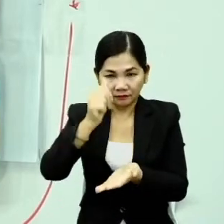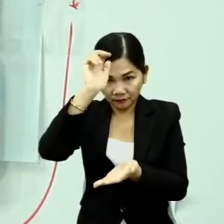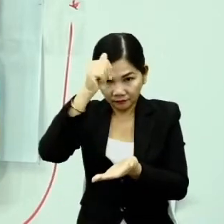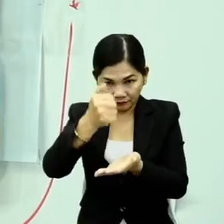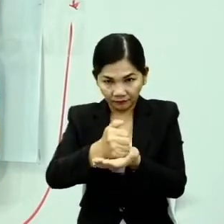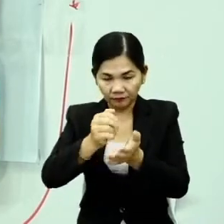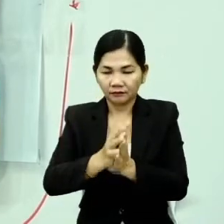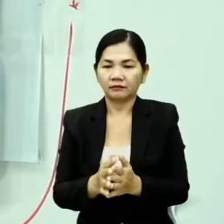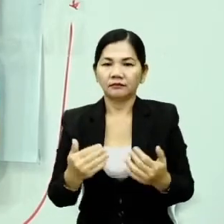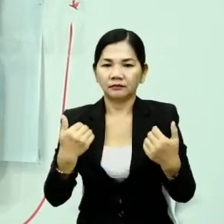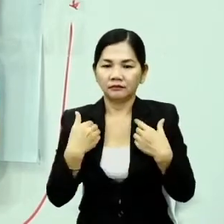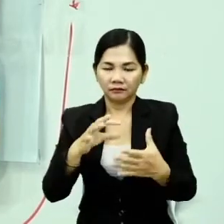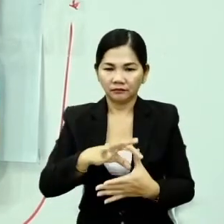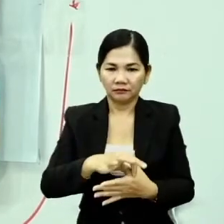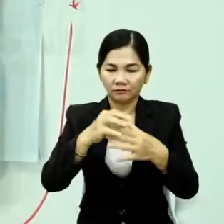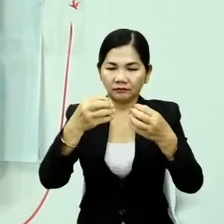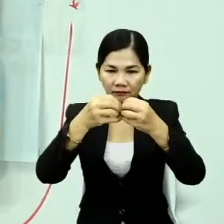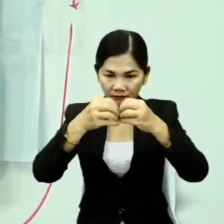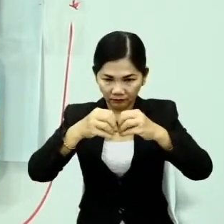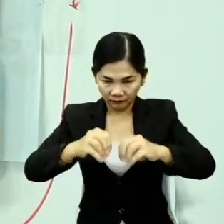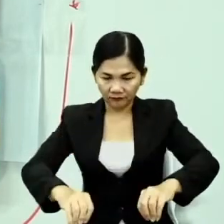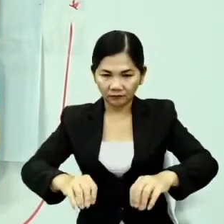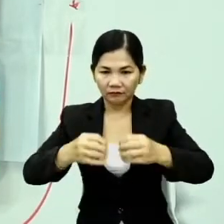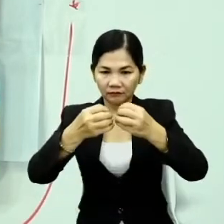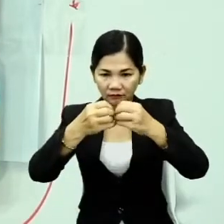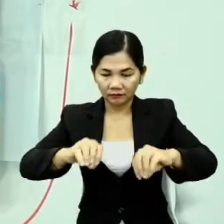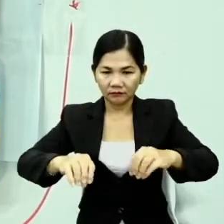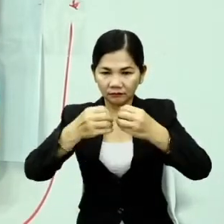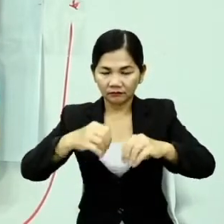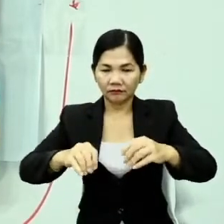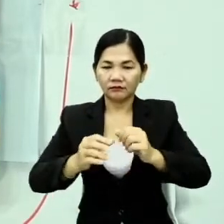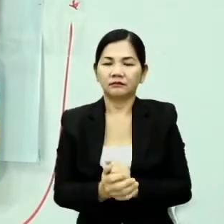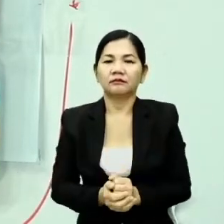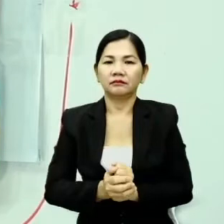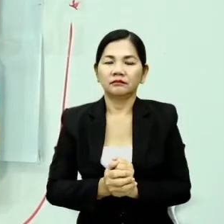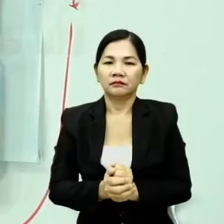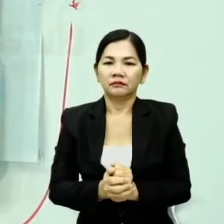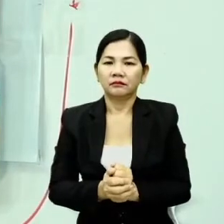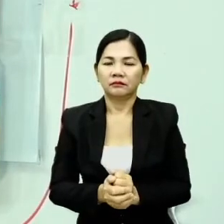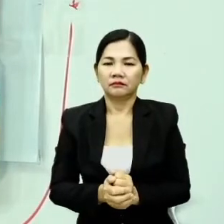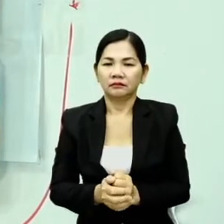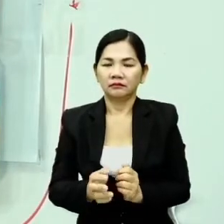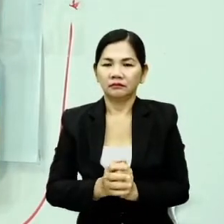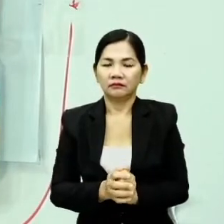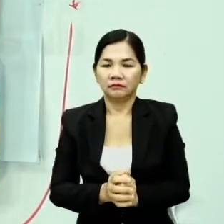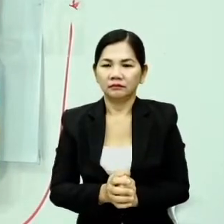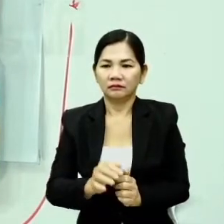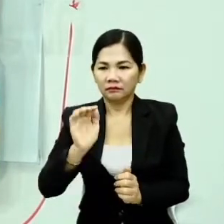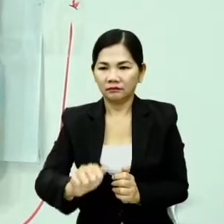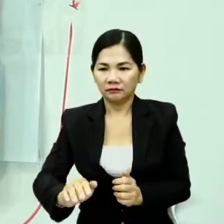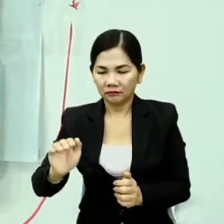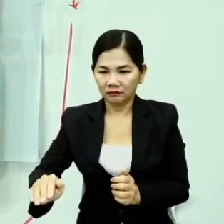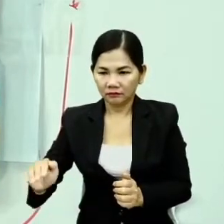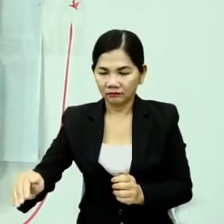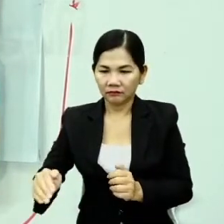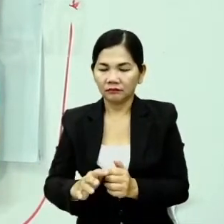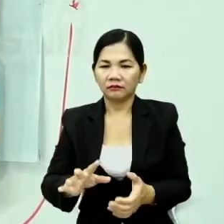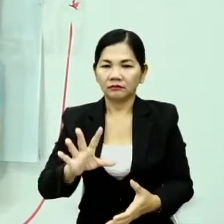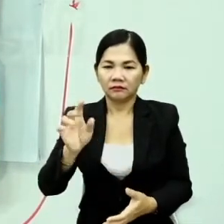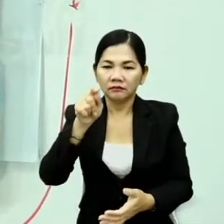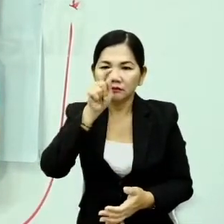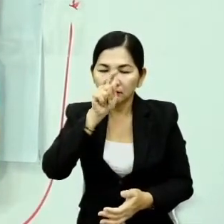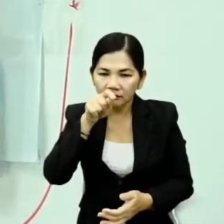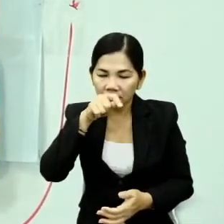cha vì bắt đầu cha sụt nó con cha ở con cha tỏ lấy dân mưa tiền dân mưa sạch còn cài cha sạch